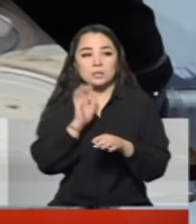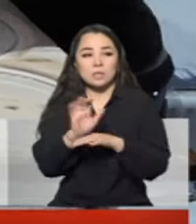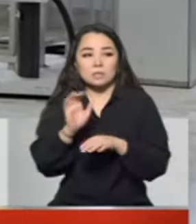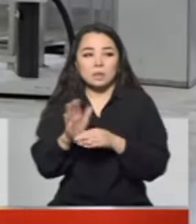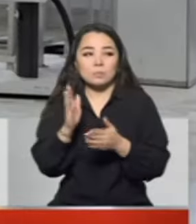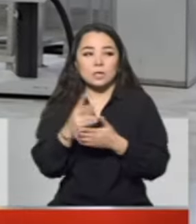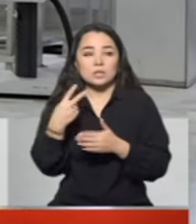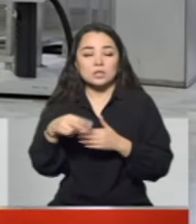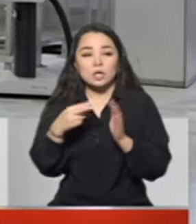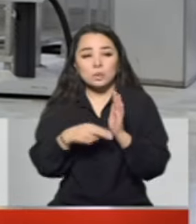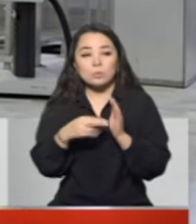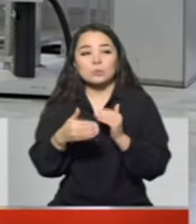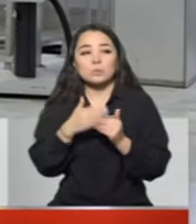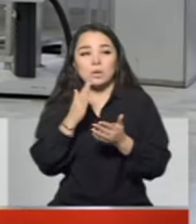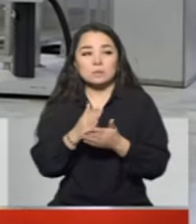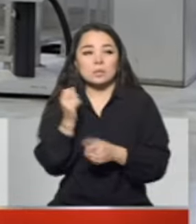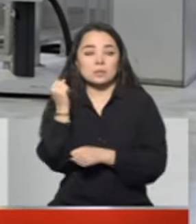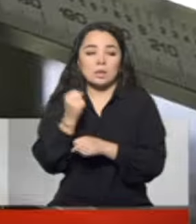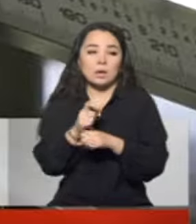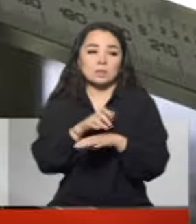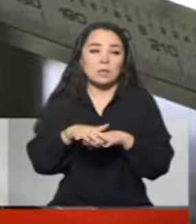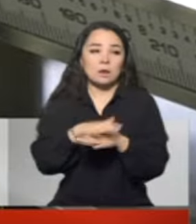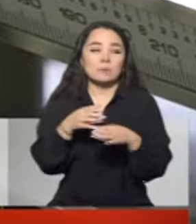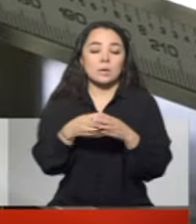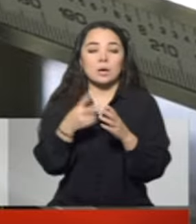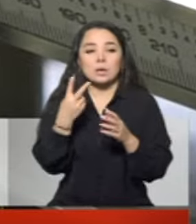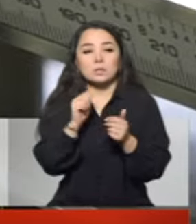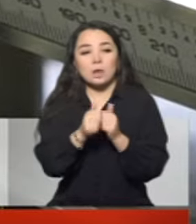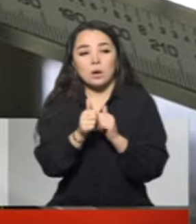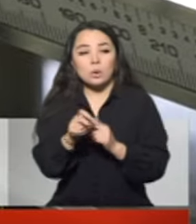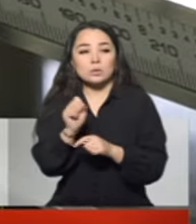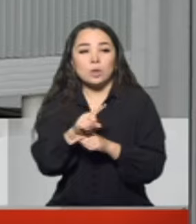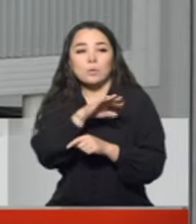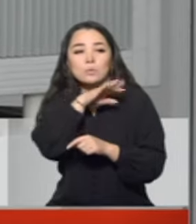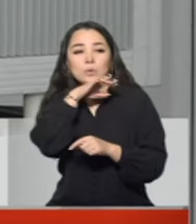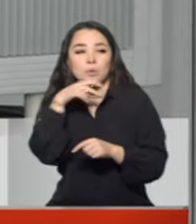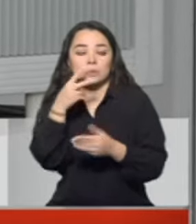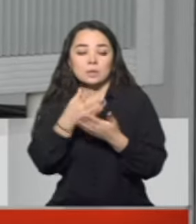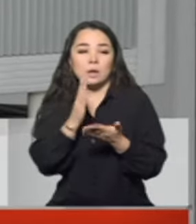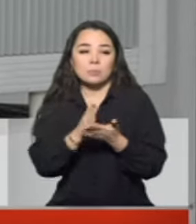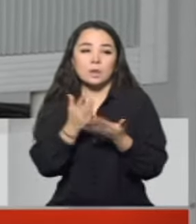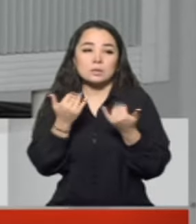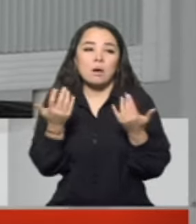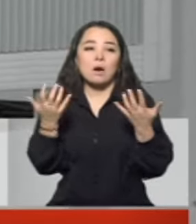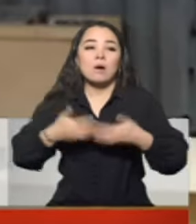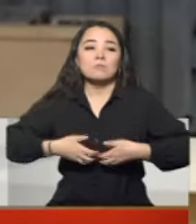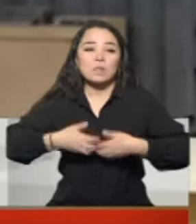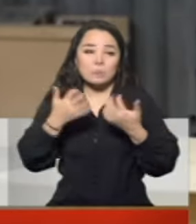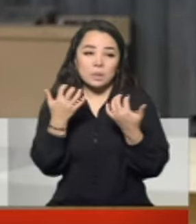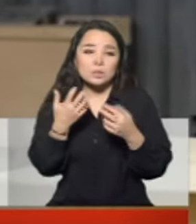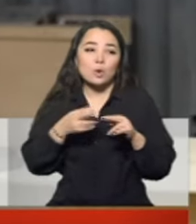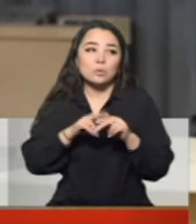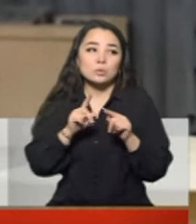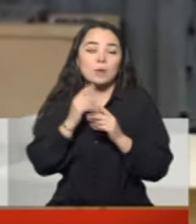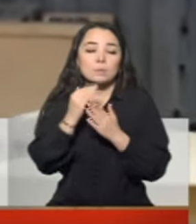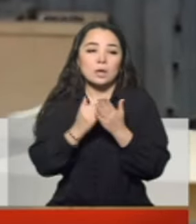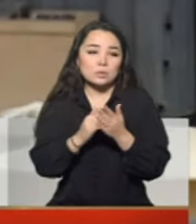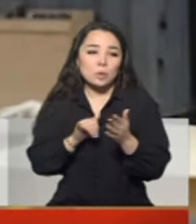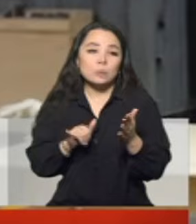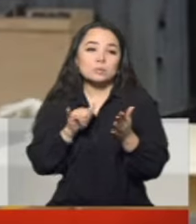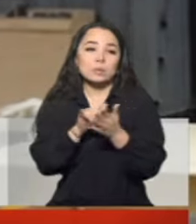70-ге жуық адам еңбек етеді. Тапсырыс көп болғасын екі ауысымда жұмыс істейді. Автоматтандырамыз бәрі. Мында программаны